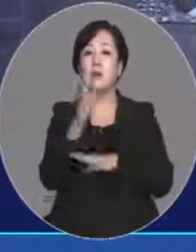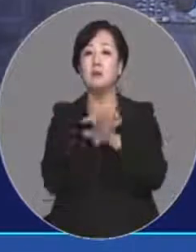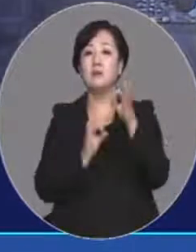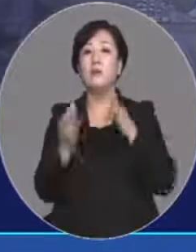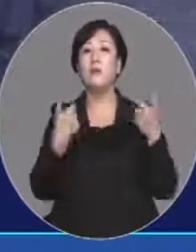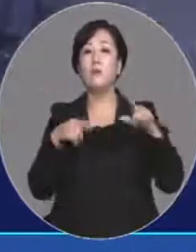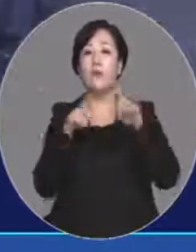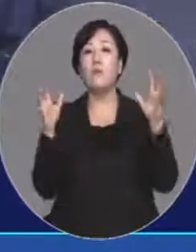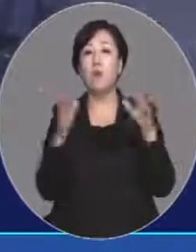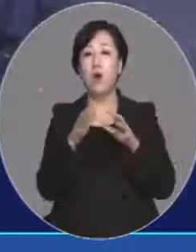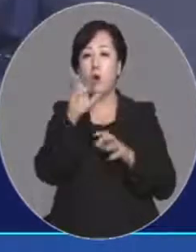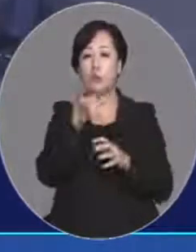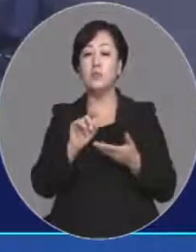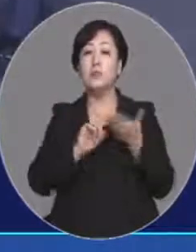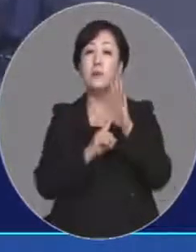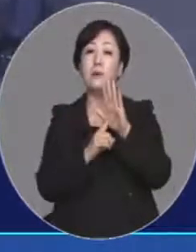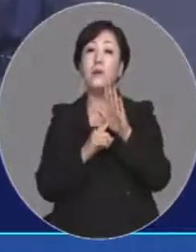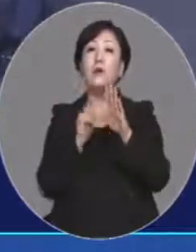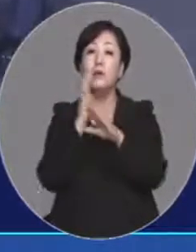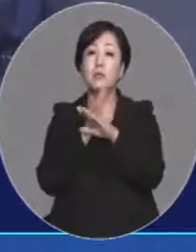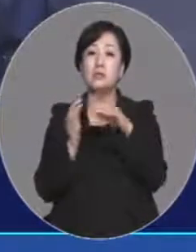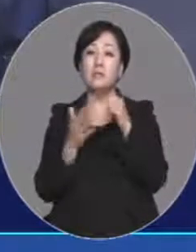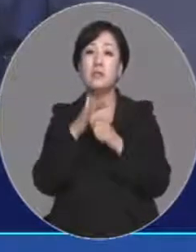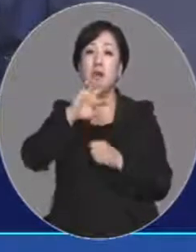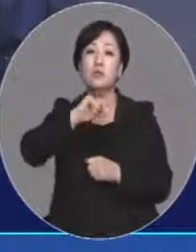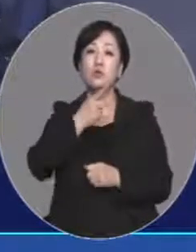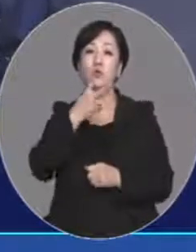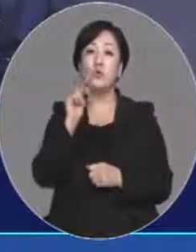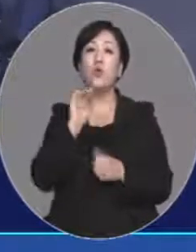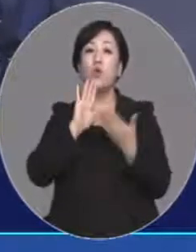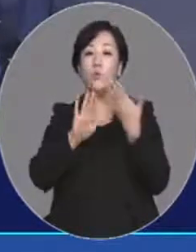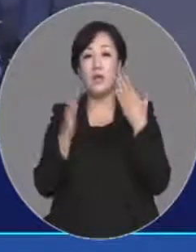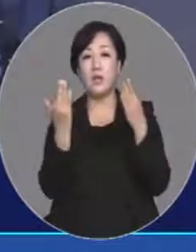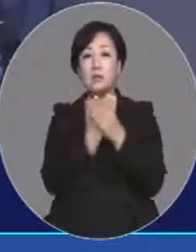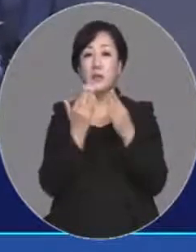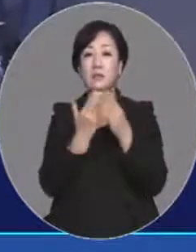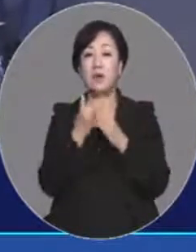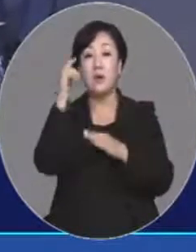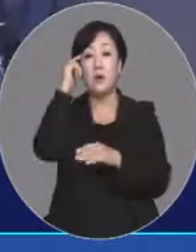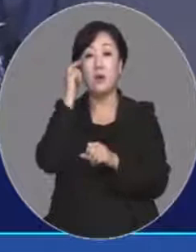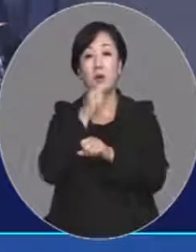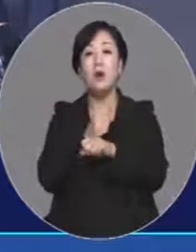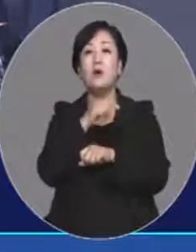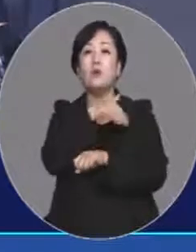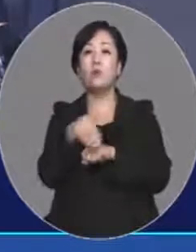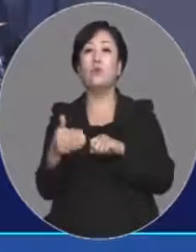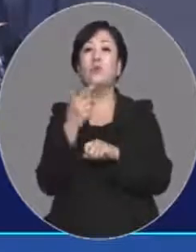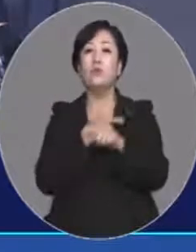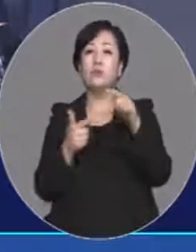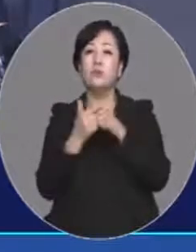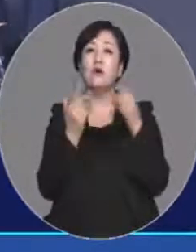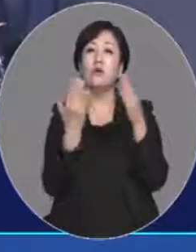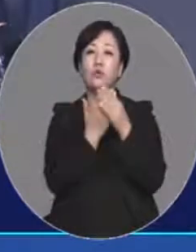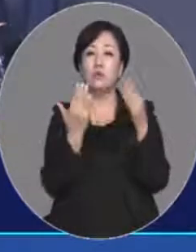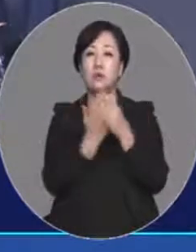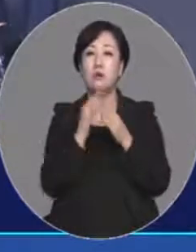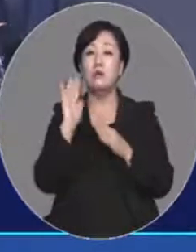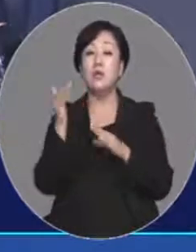선언했습니다. 수소와 그린에너지 같은 미래 신산업을 공동으로 발굴하고 육성해 나갑니다. 조윤호